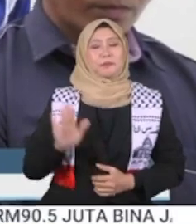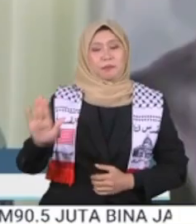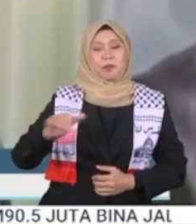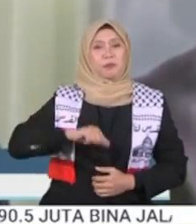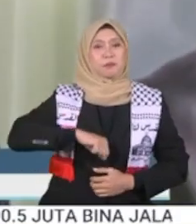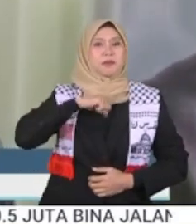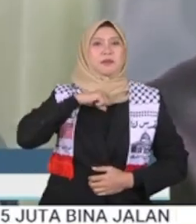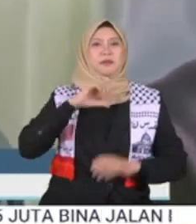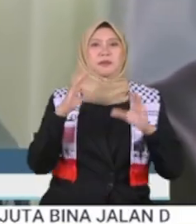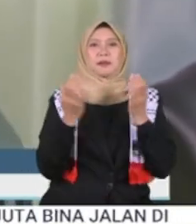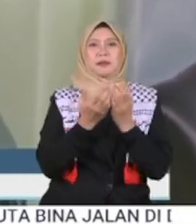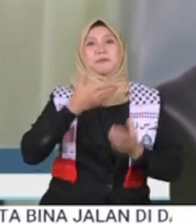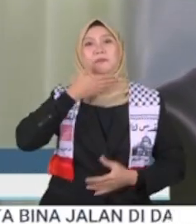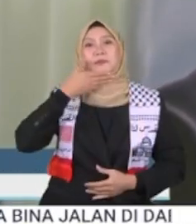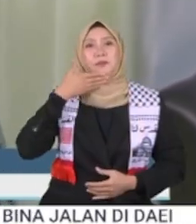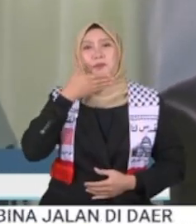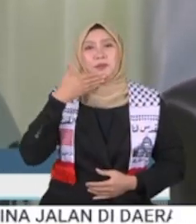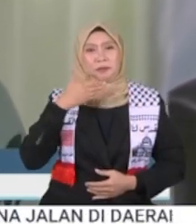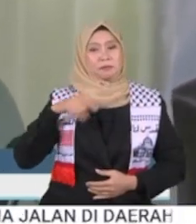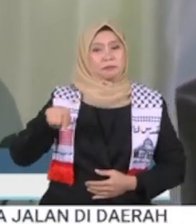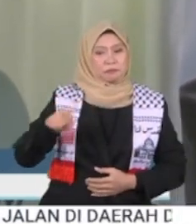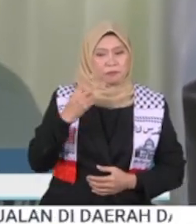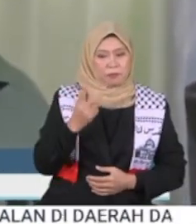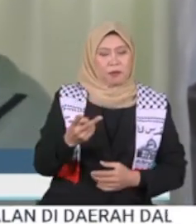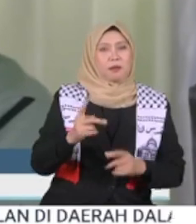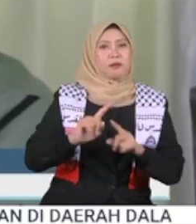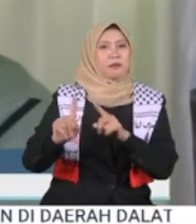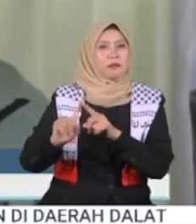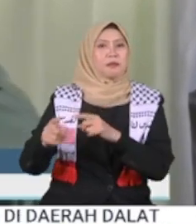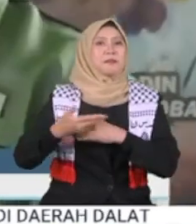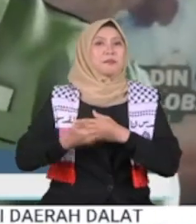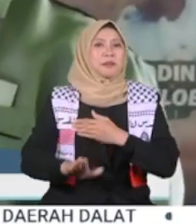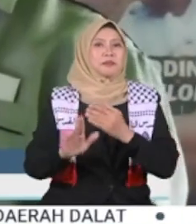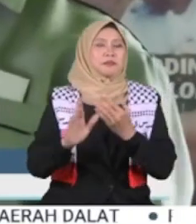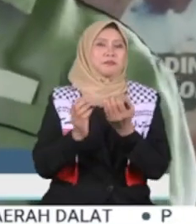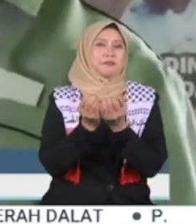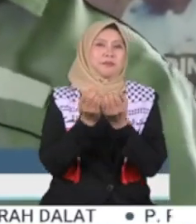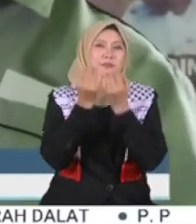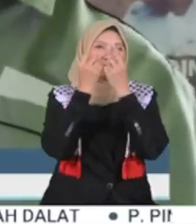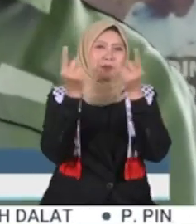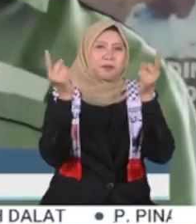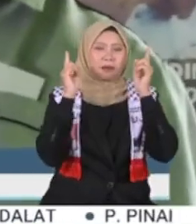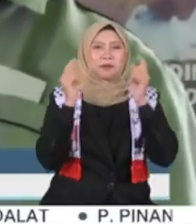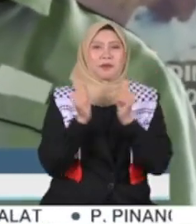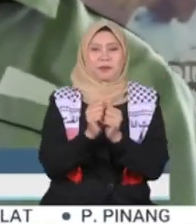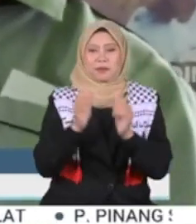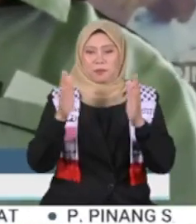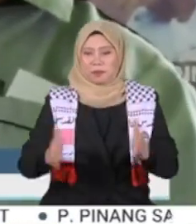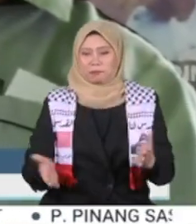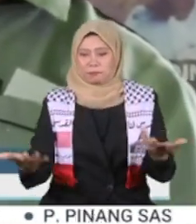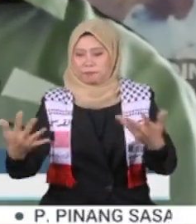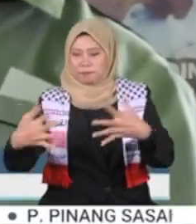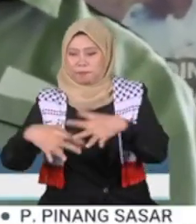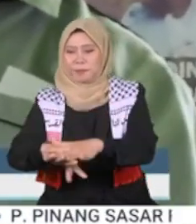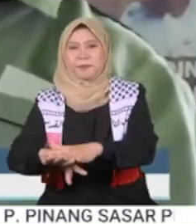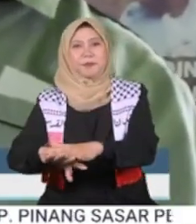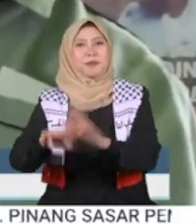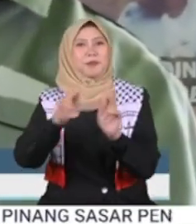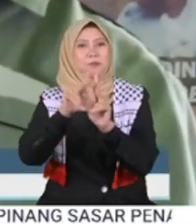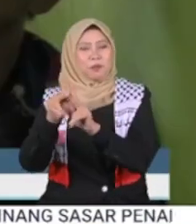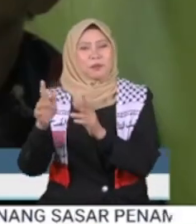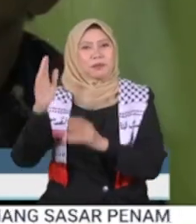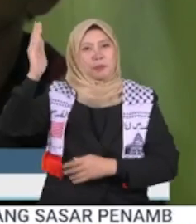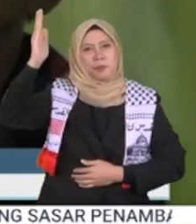bangga dengan kelab Anak Muda Kampung Lobo baru yang terdiri lepasan graduan bersama-sama orang kampung memberi ceramah